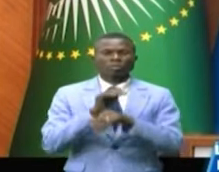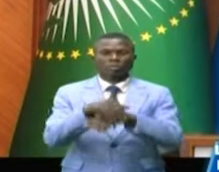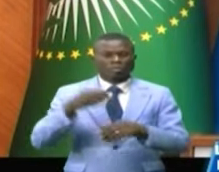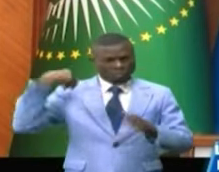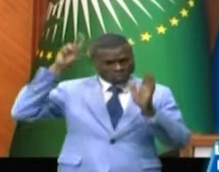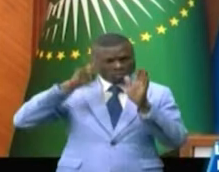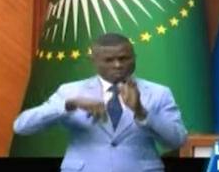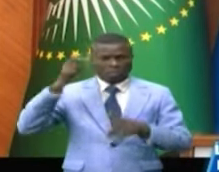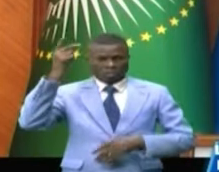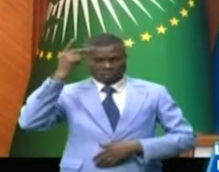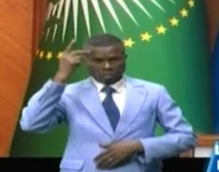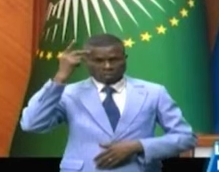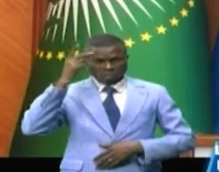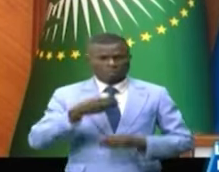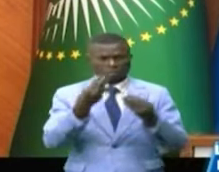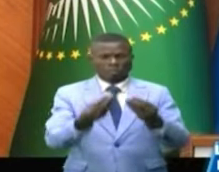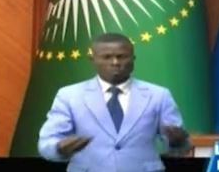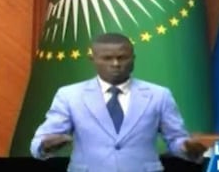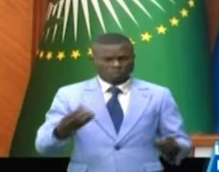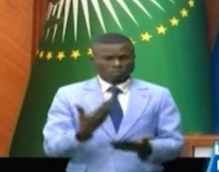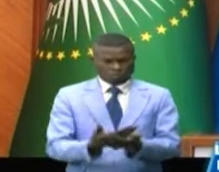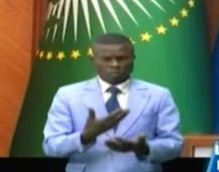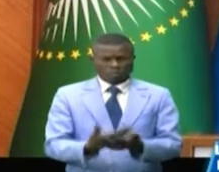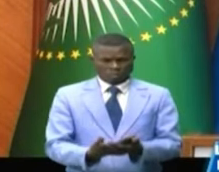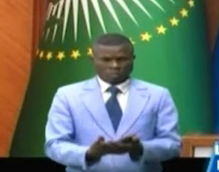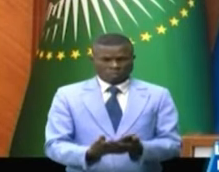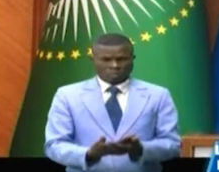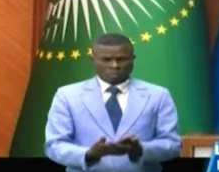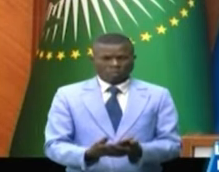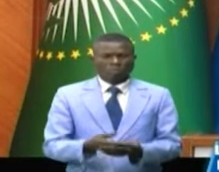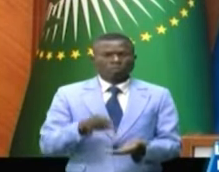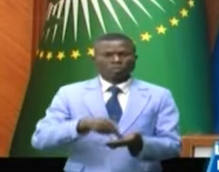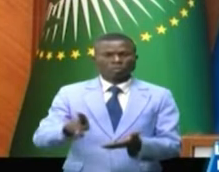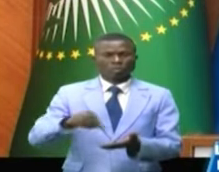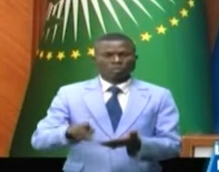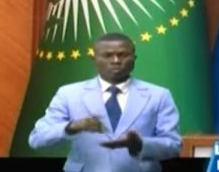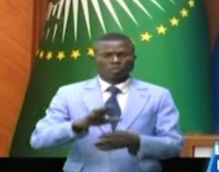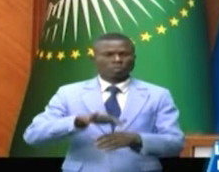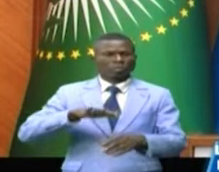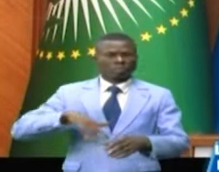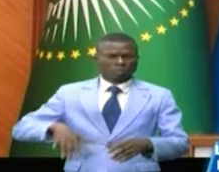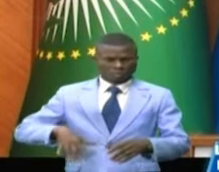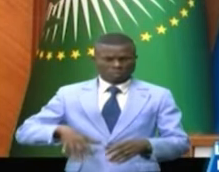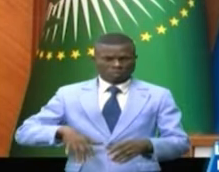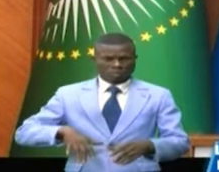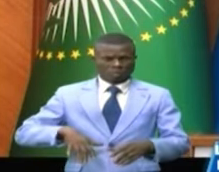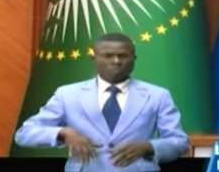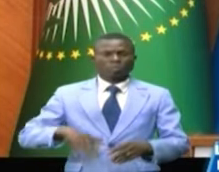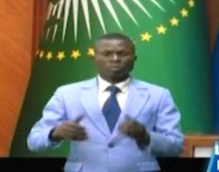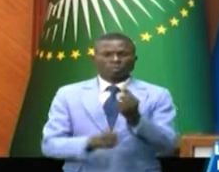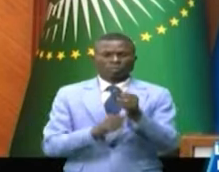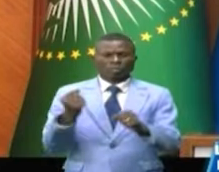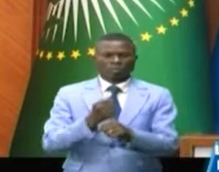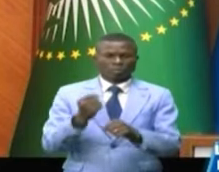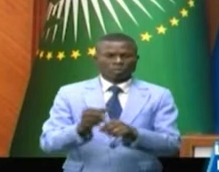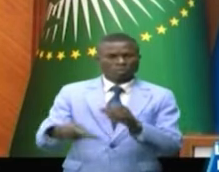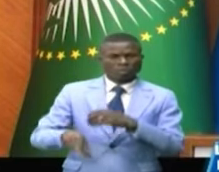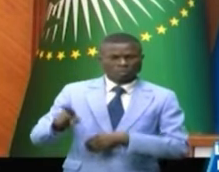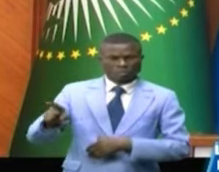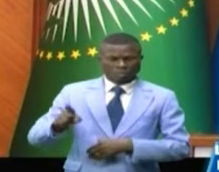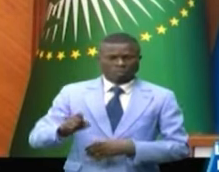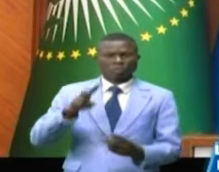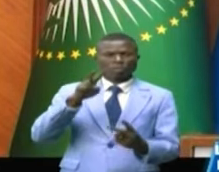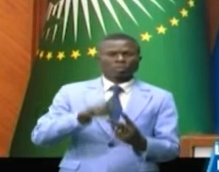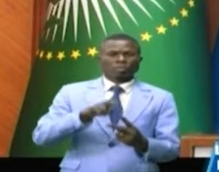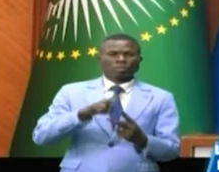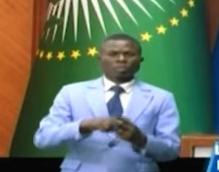gouvernement central à régler sans délai les arriérés d'émolument des animateurs des institutions provinciales mis en veilleuse par